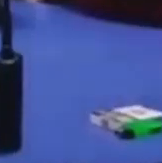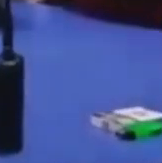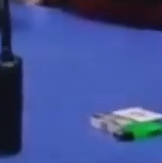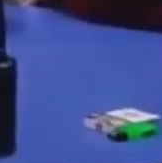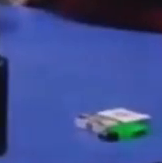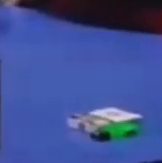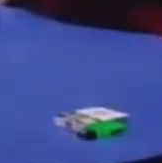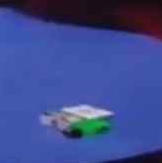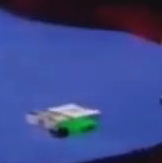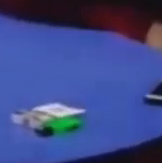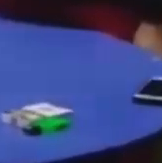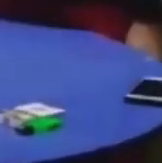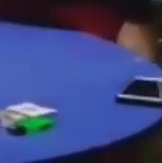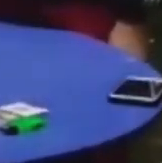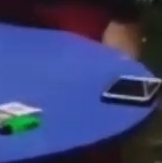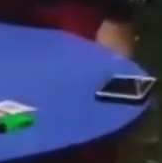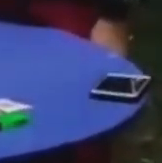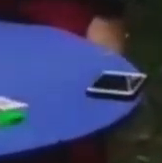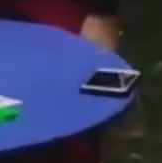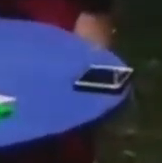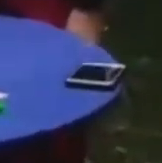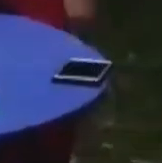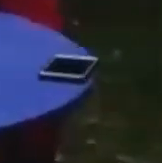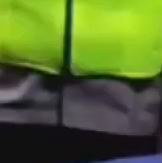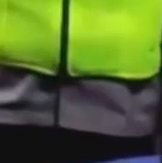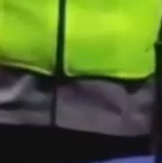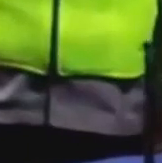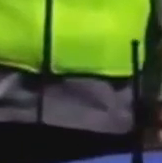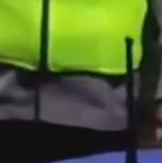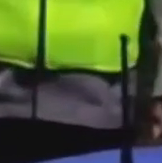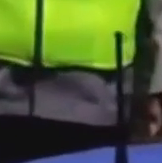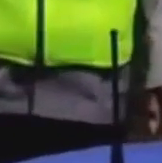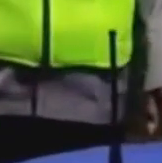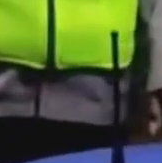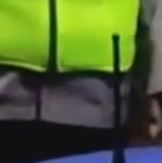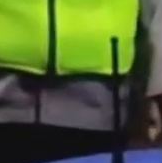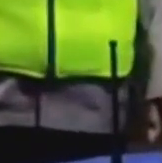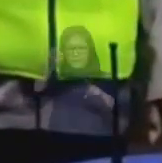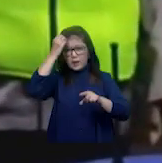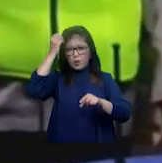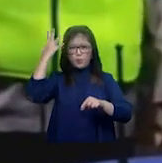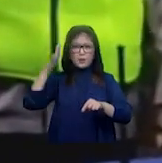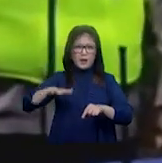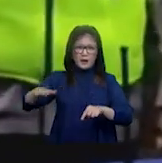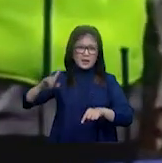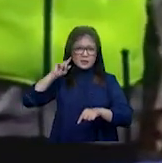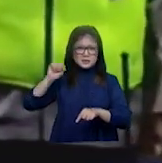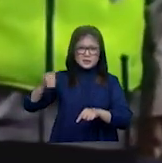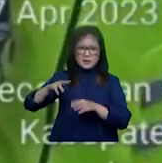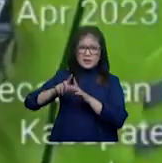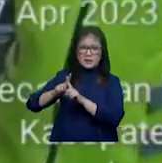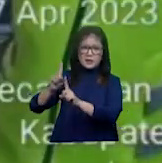ini tak sengaja meninggalkan istrinya di Brebes, Jawa Tengah saat mudik ke Kediri, Jawa Timur. Sang suami baru menyadari istrinya tertinggal 2 jam kemudian setelah